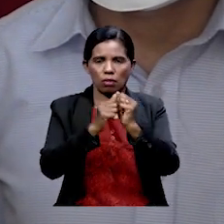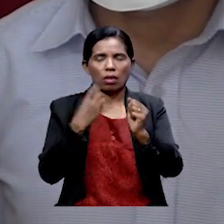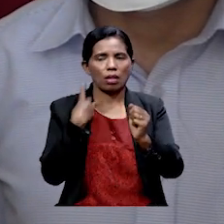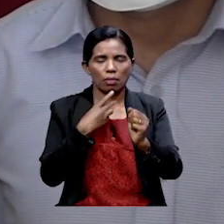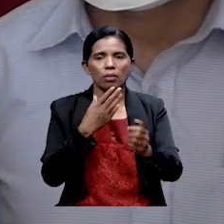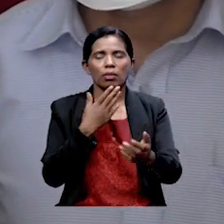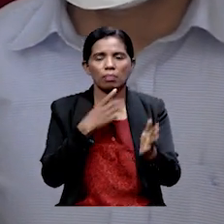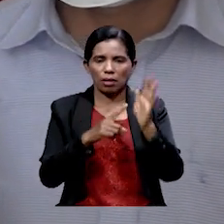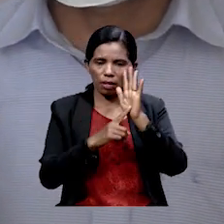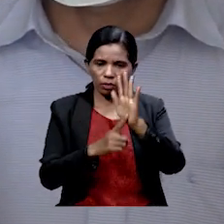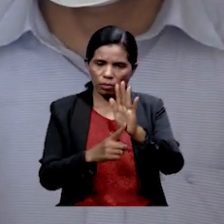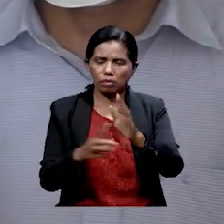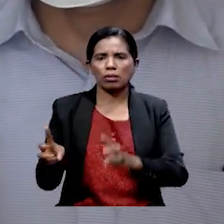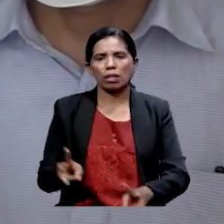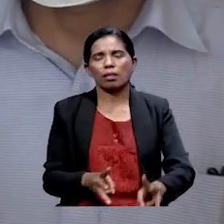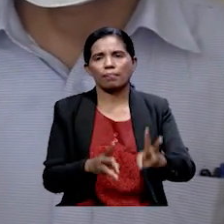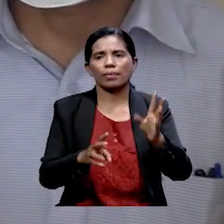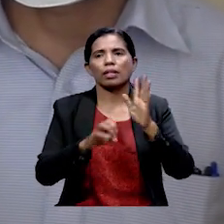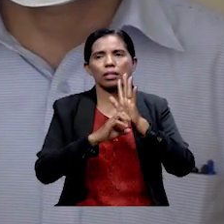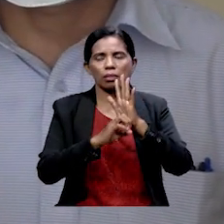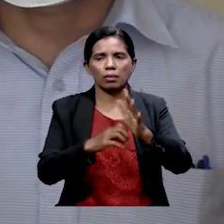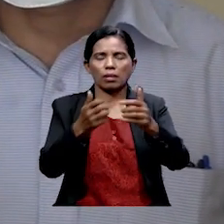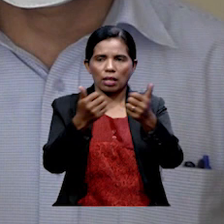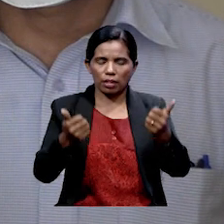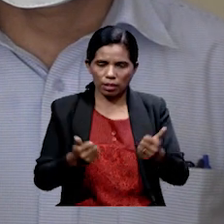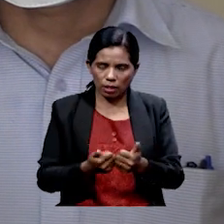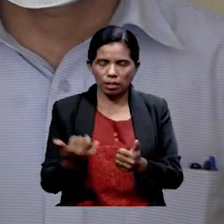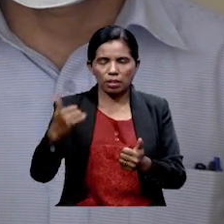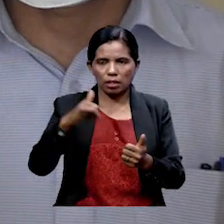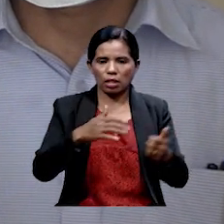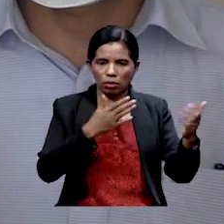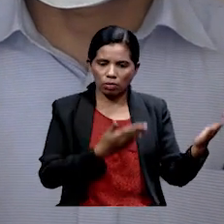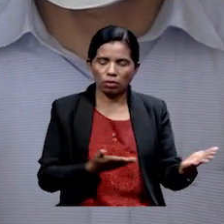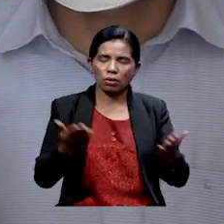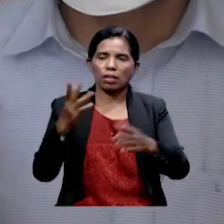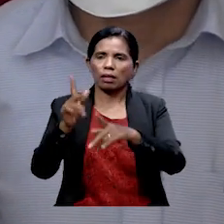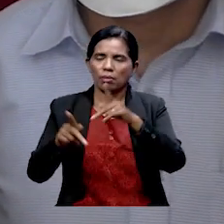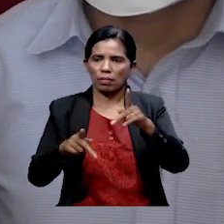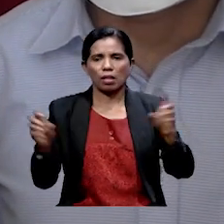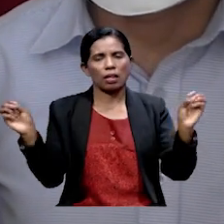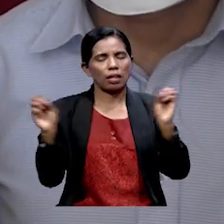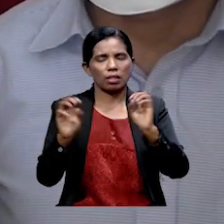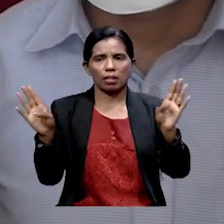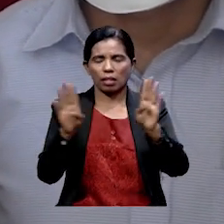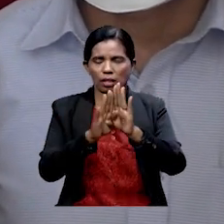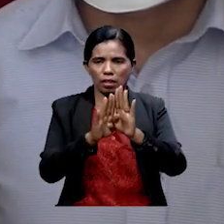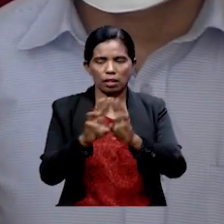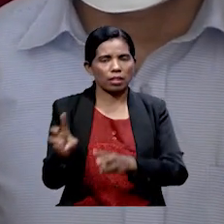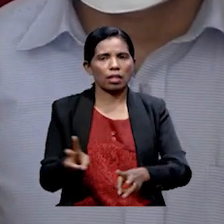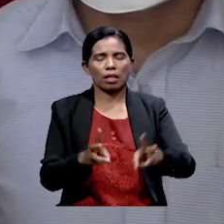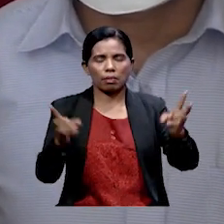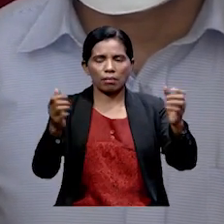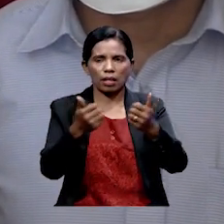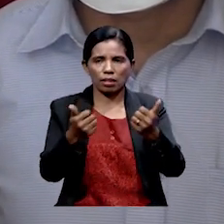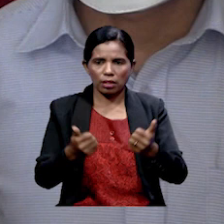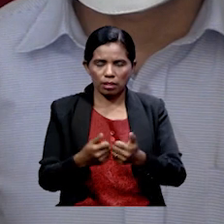kami hatudu dalang por exemplo agensi sira karluri ema ba laia takadalam ba agensi sira mai ami